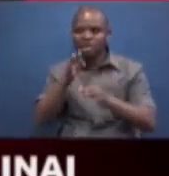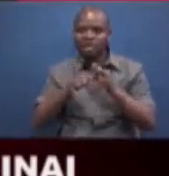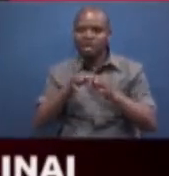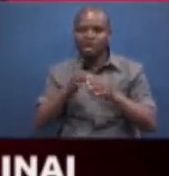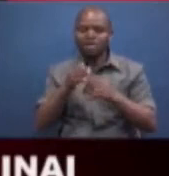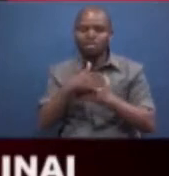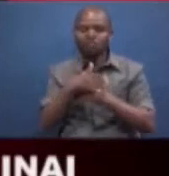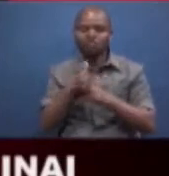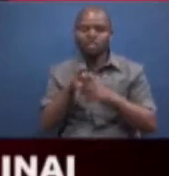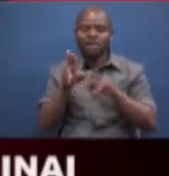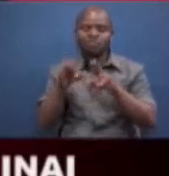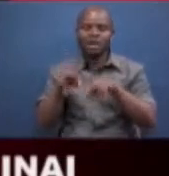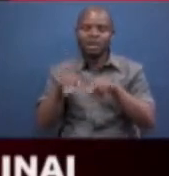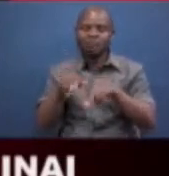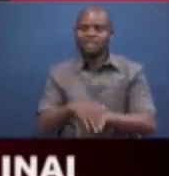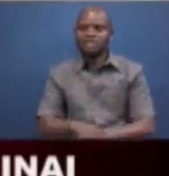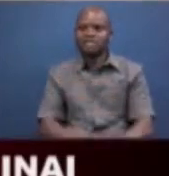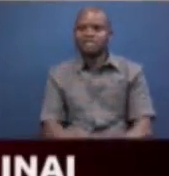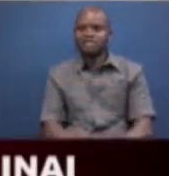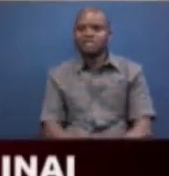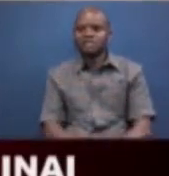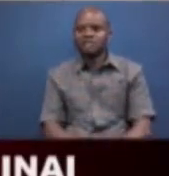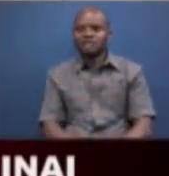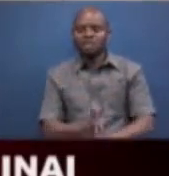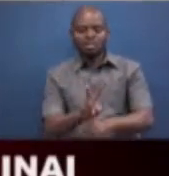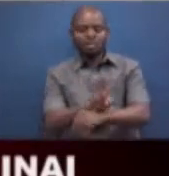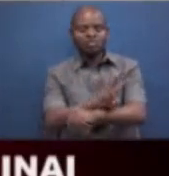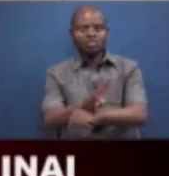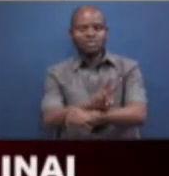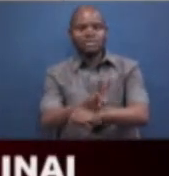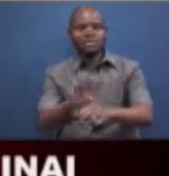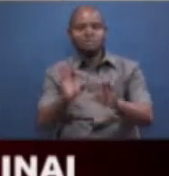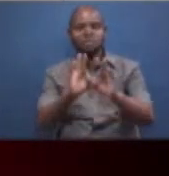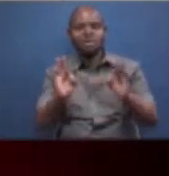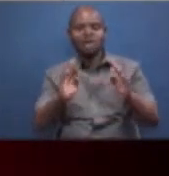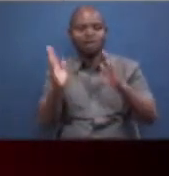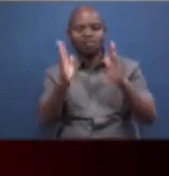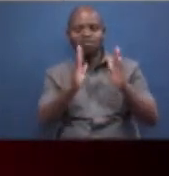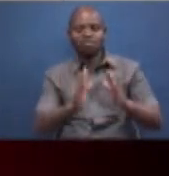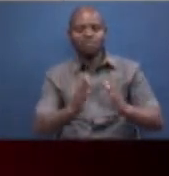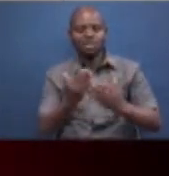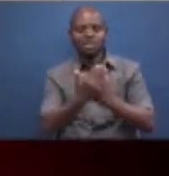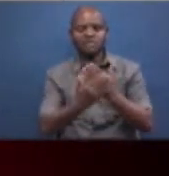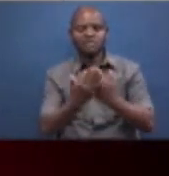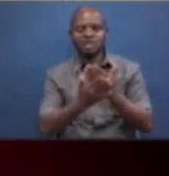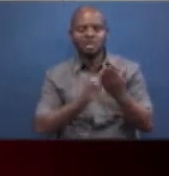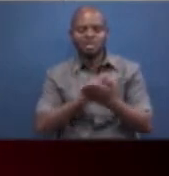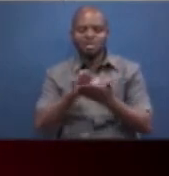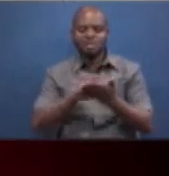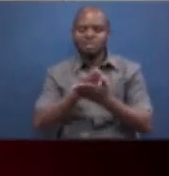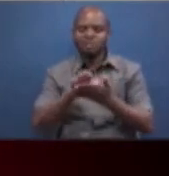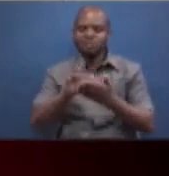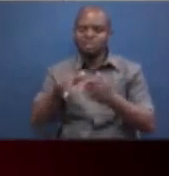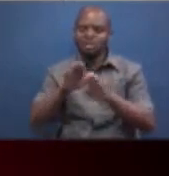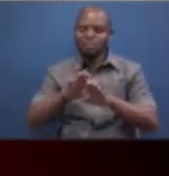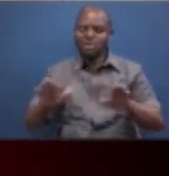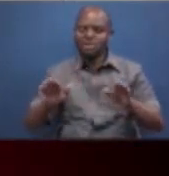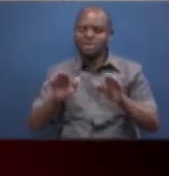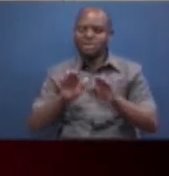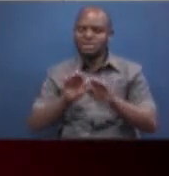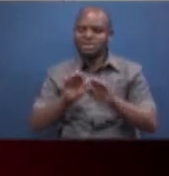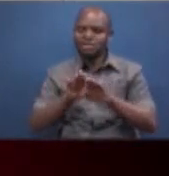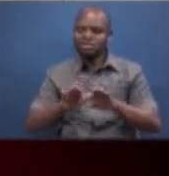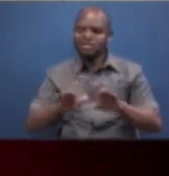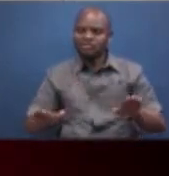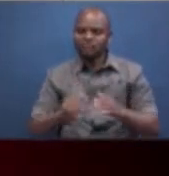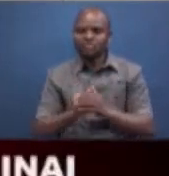mashtaka kufunguliwa mahakamani. Usimamizi bora wa mfumo wa kijinai katika nchi yote ni msingi wa uwepo wa amani na utulivu.